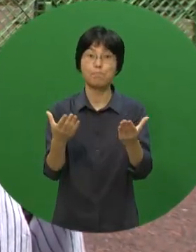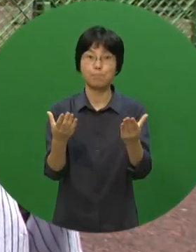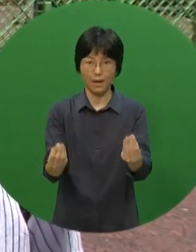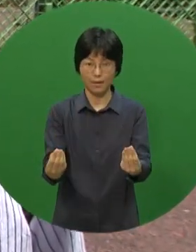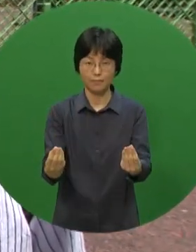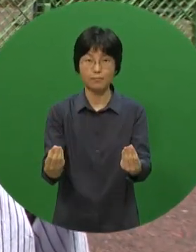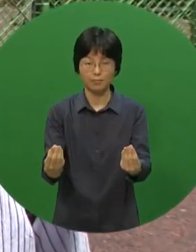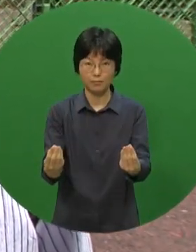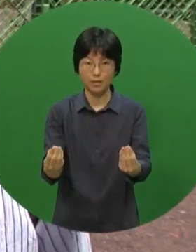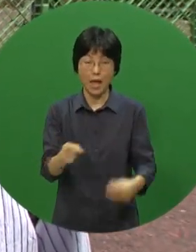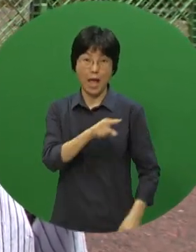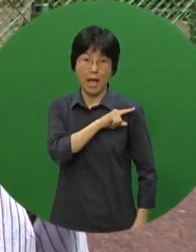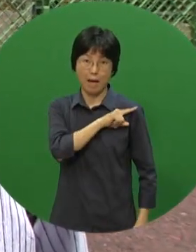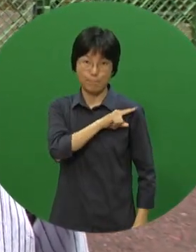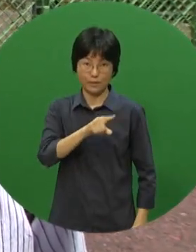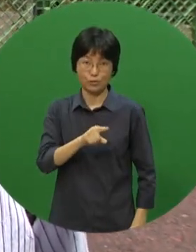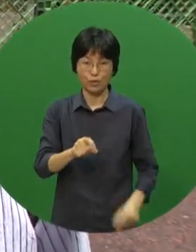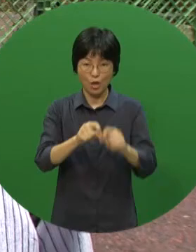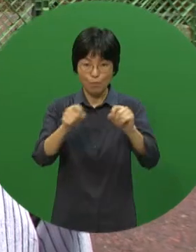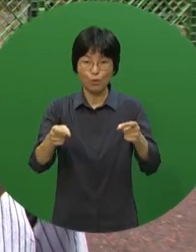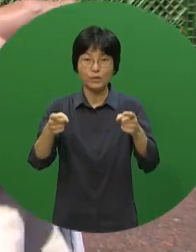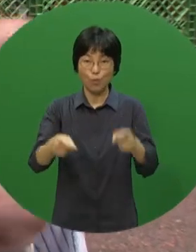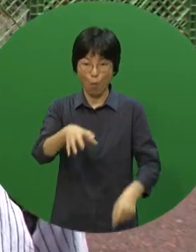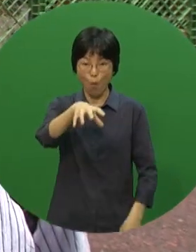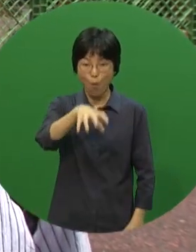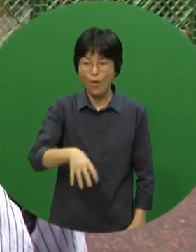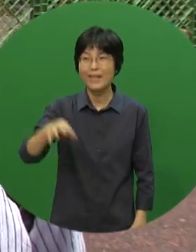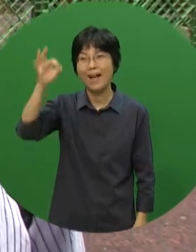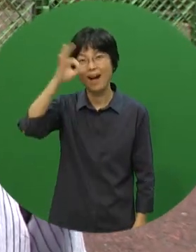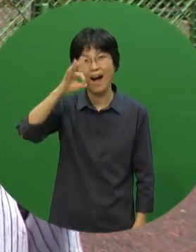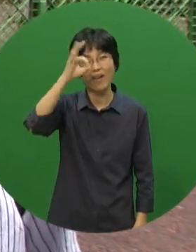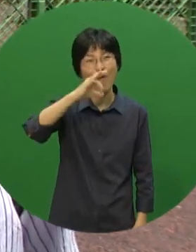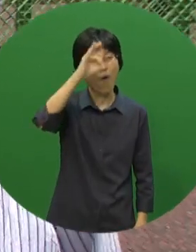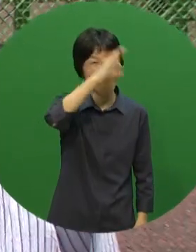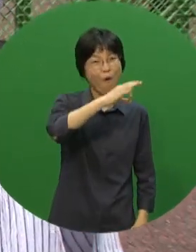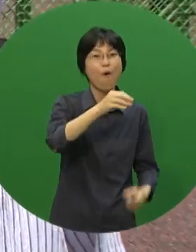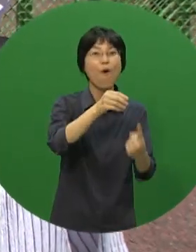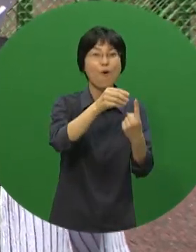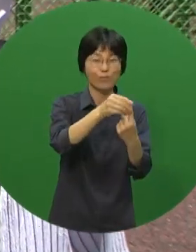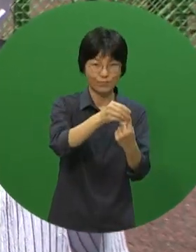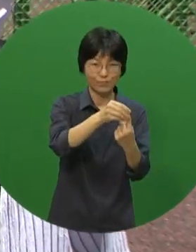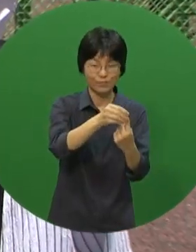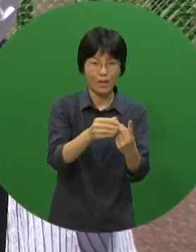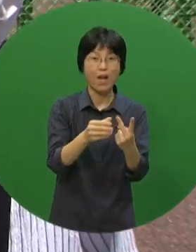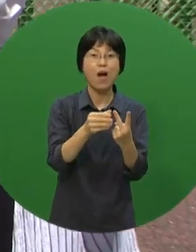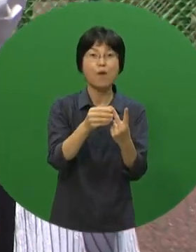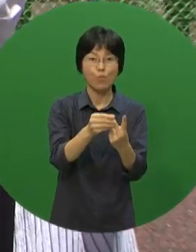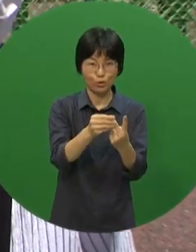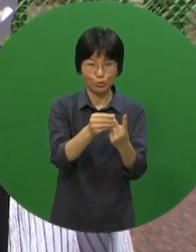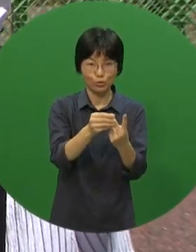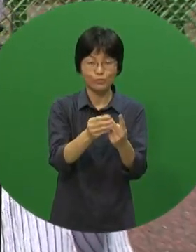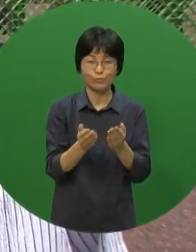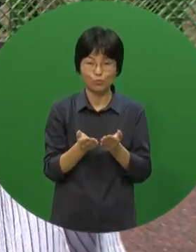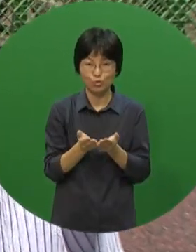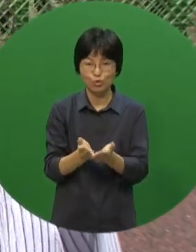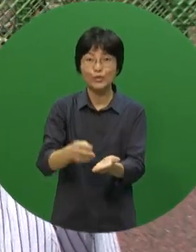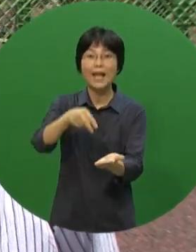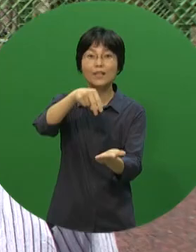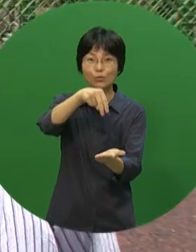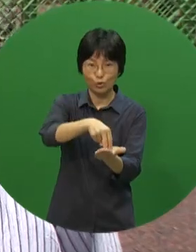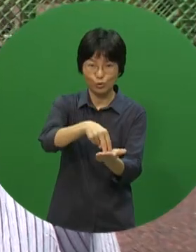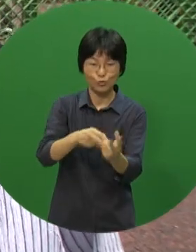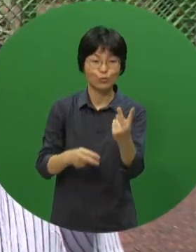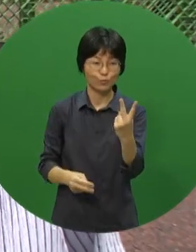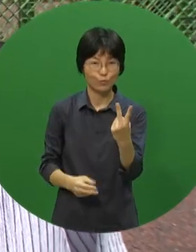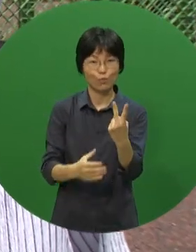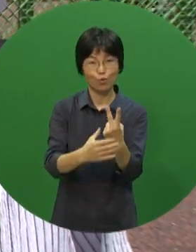その出港口で前日に来ていろいろ観光して歩く、それも一つの楽しみだったんです。この船に乗る、